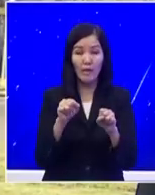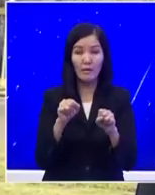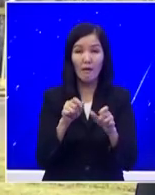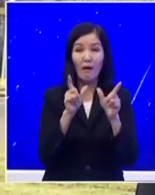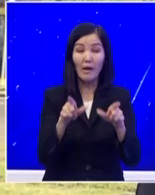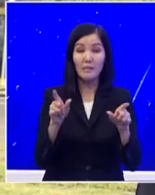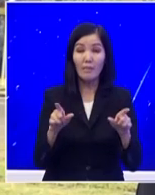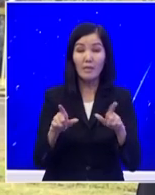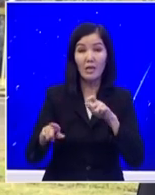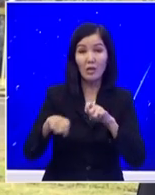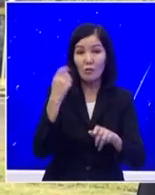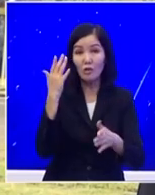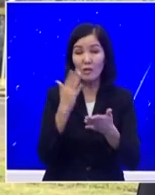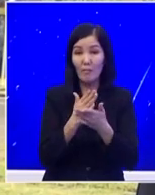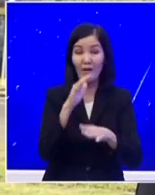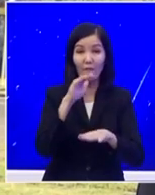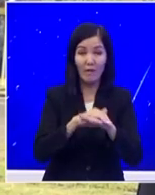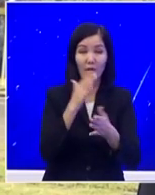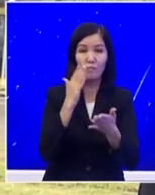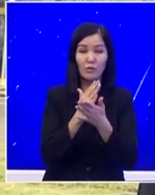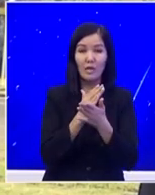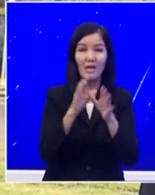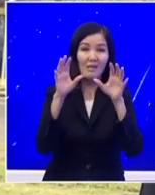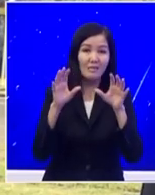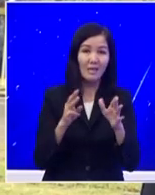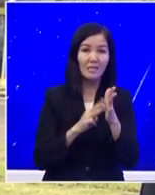Азаматтар қолданыстағы заң нормаларына сәйкес